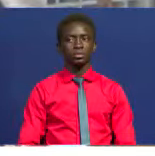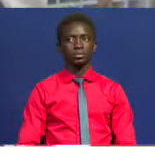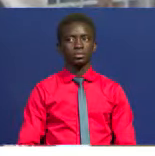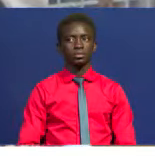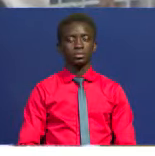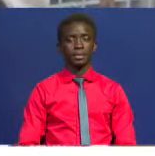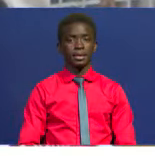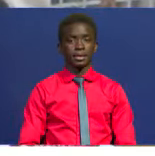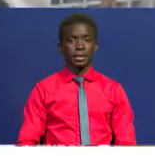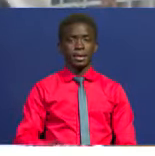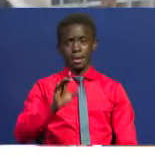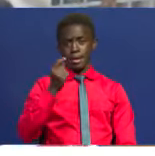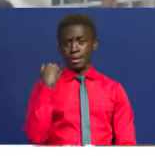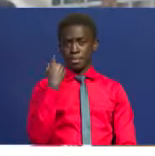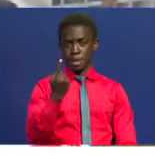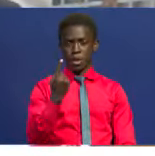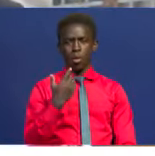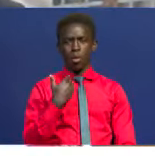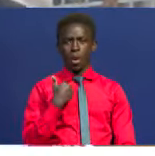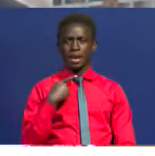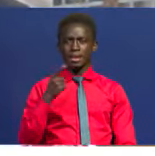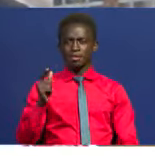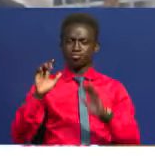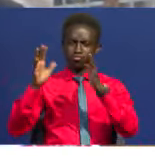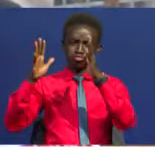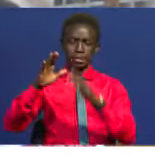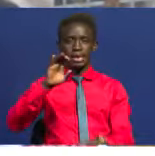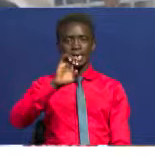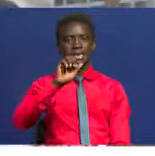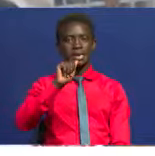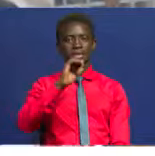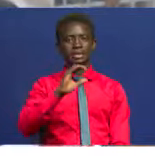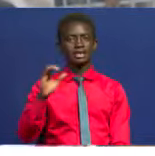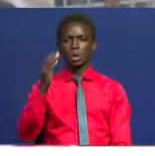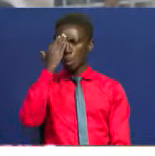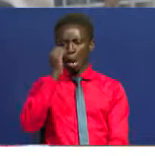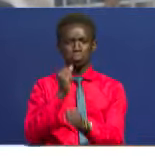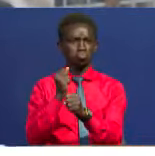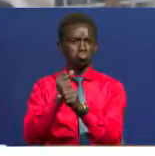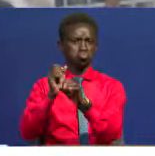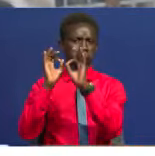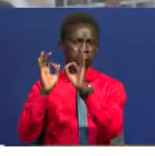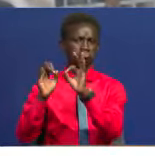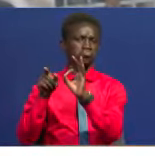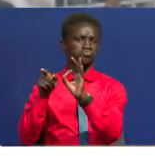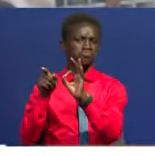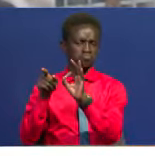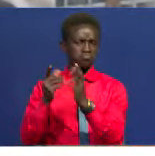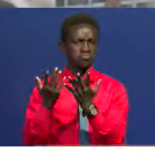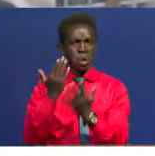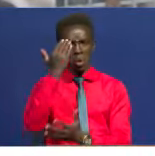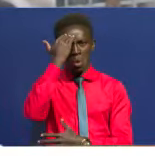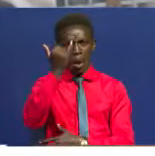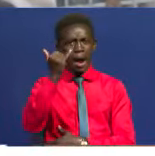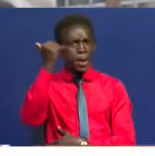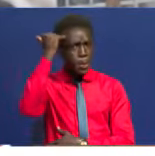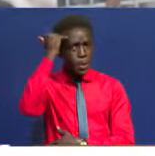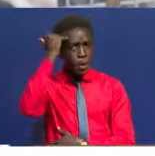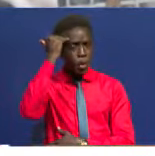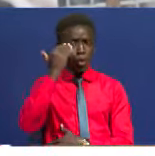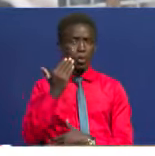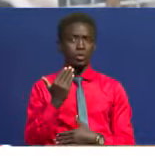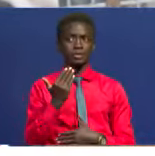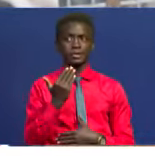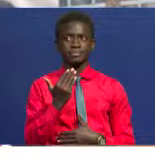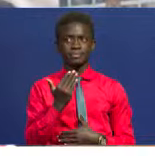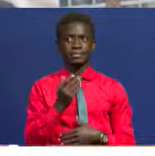One, first of all, to congratulate the ACC for a job well done. Because we know that beneath us, when you're up there,